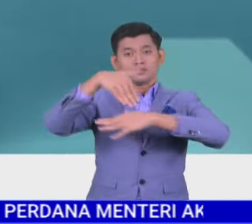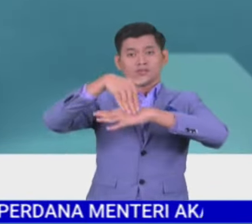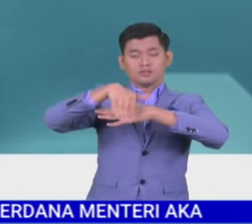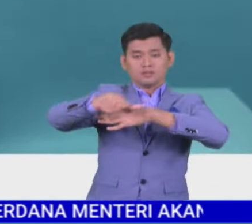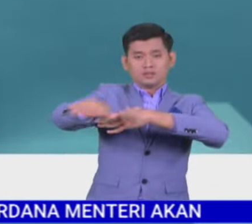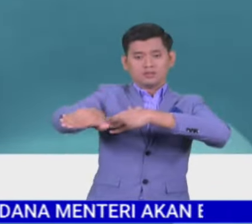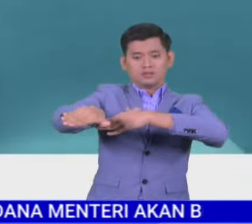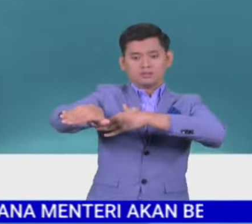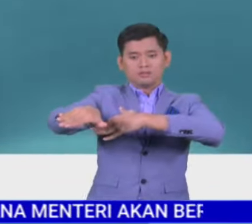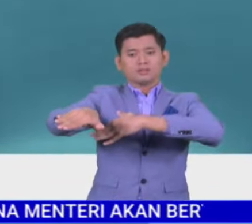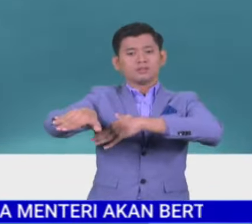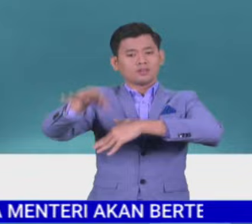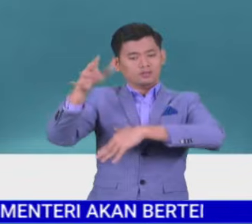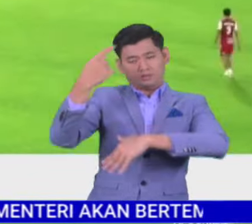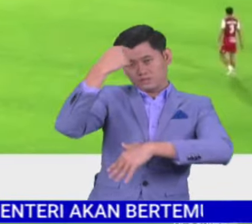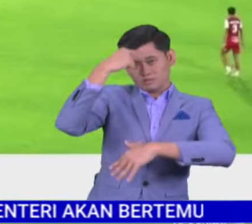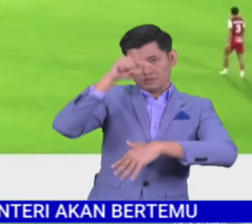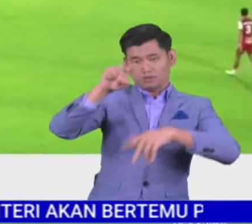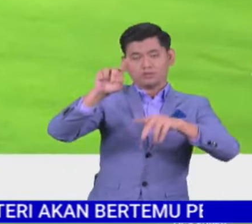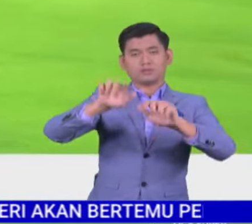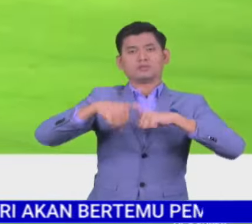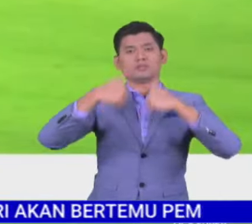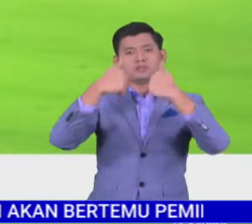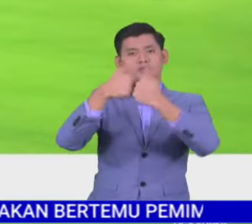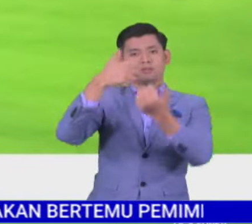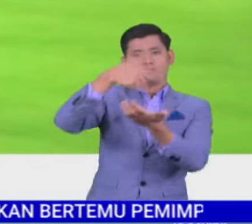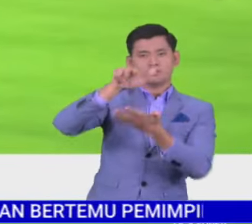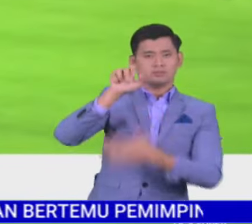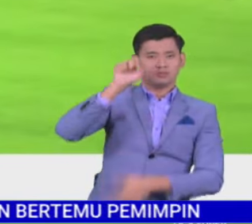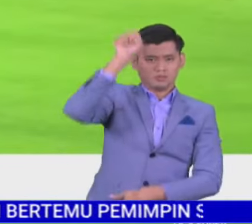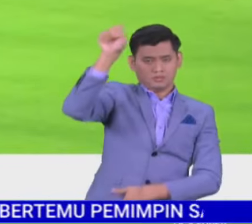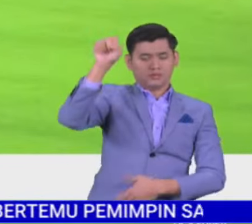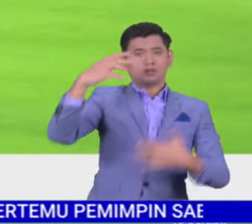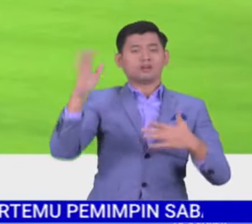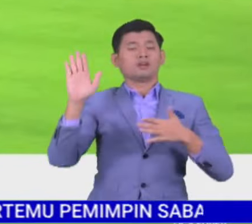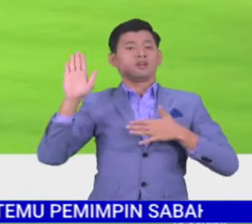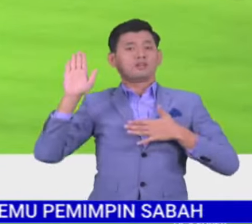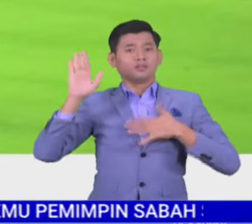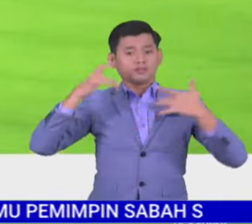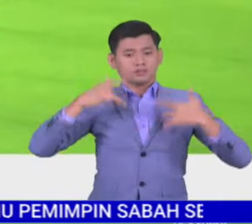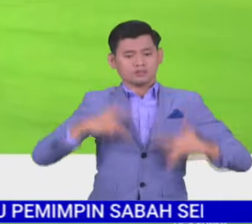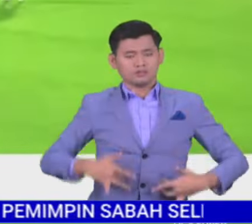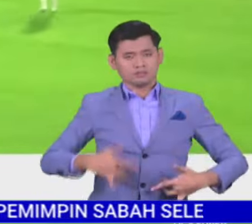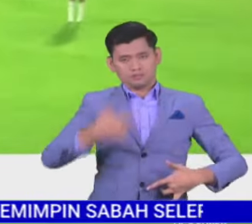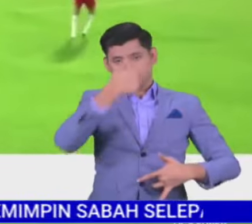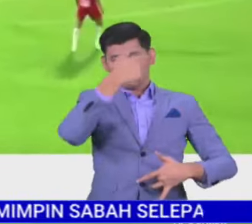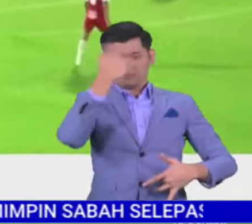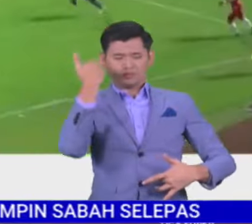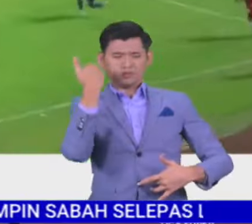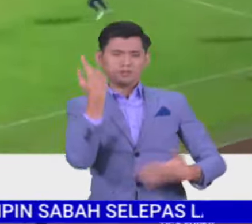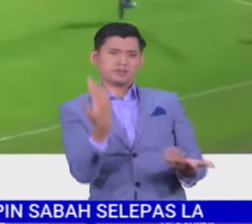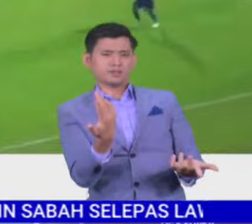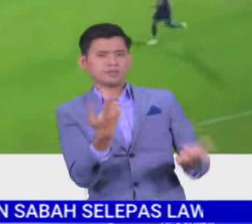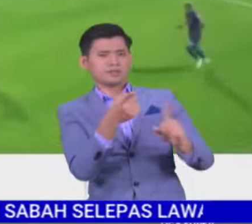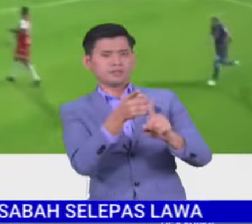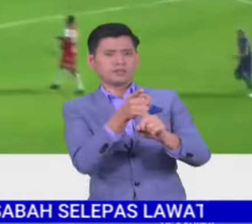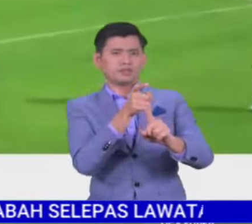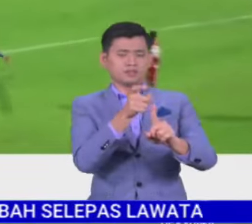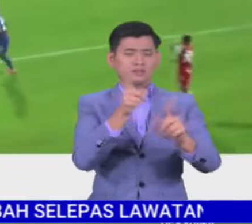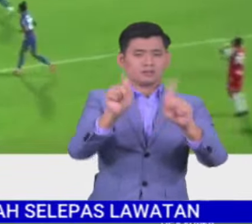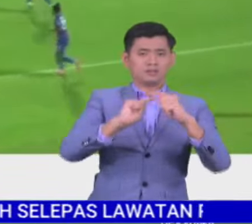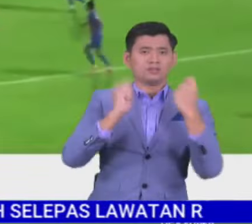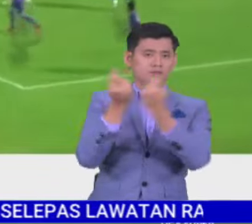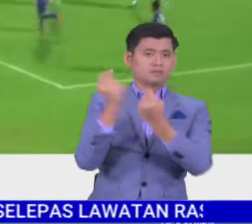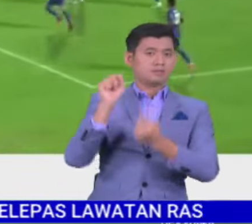masa terdekat untuk dimukmatkan katanya walaupun mengakui sedikit kecewa dengan pencapaian turun naik sampai FC namun sepanjang beliau